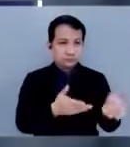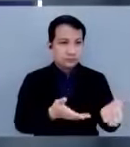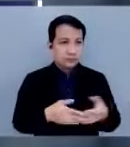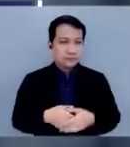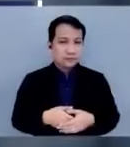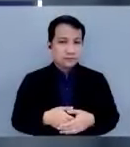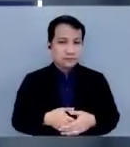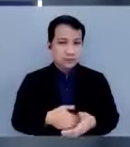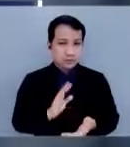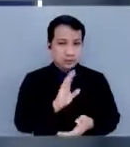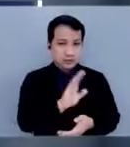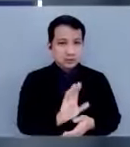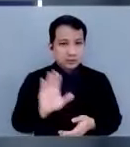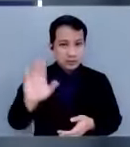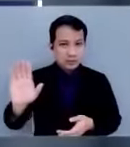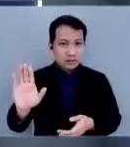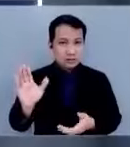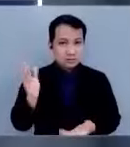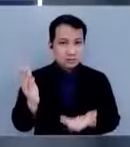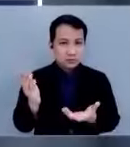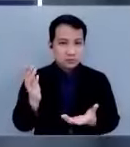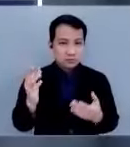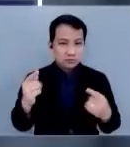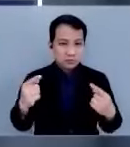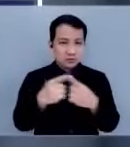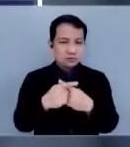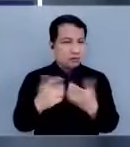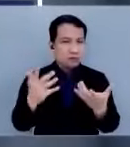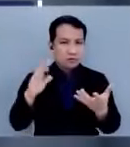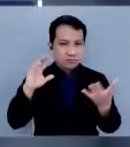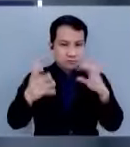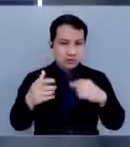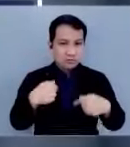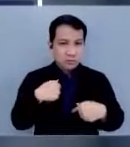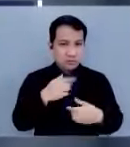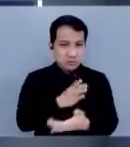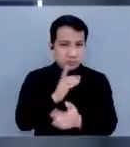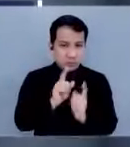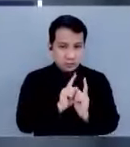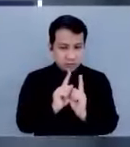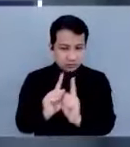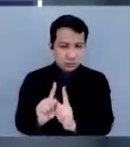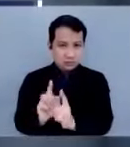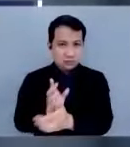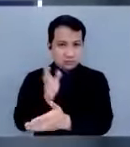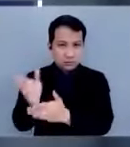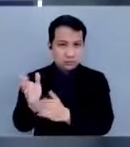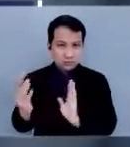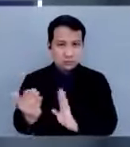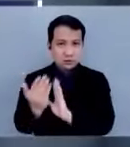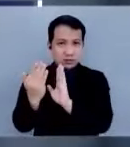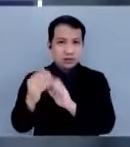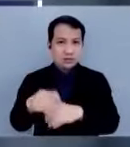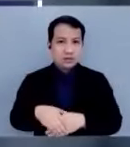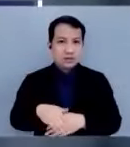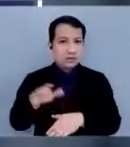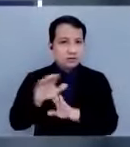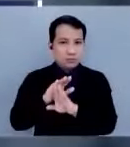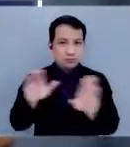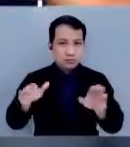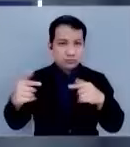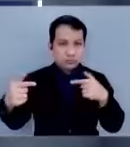sir, andyan siya para walang gulo, sir. Baka pwedeng samahan mo kami, sir, at ikaw humarap doon para walang putukan na